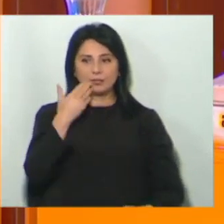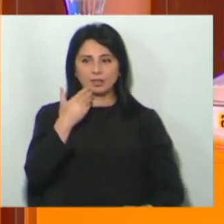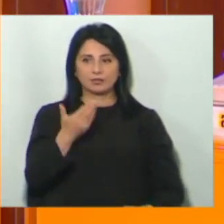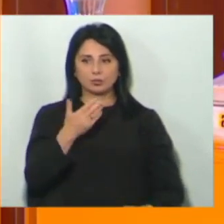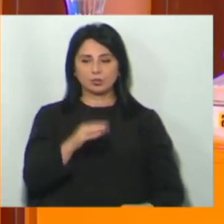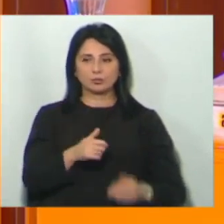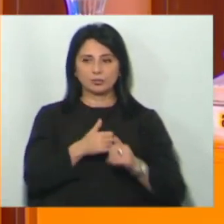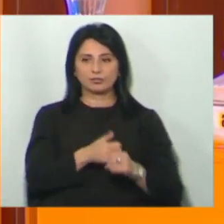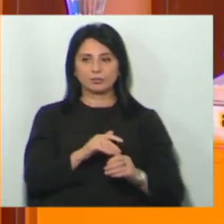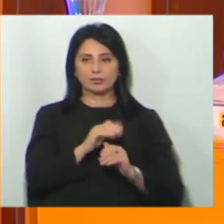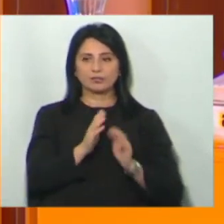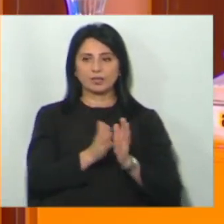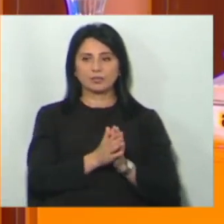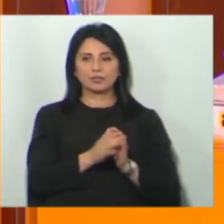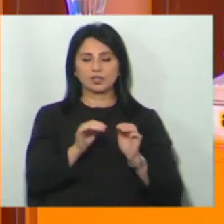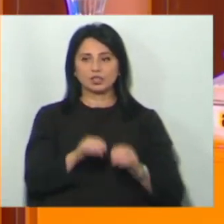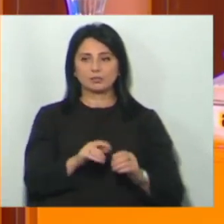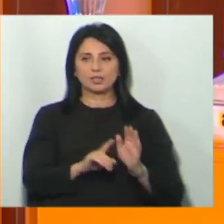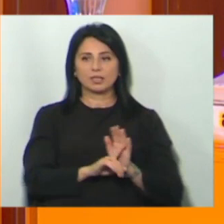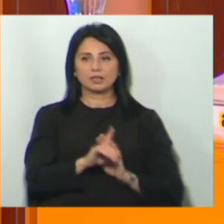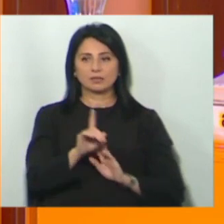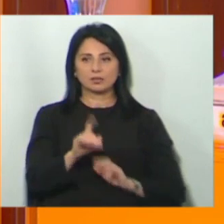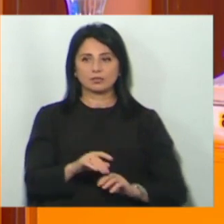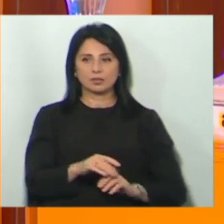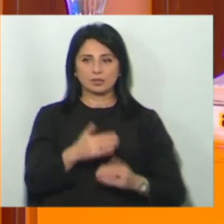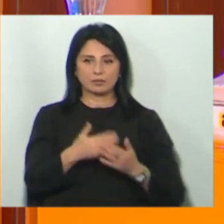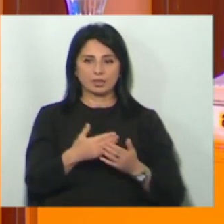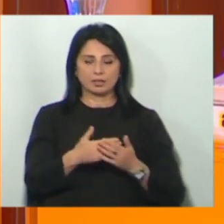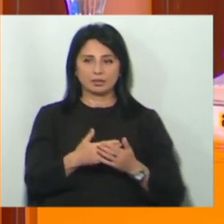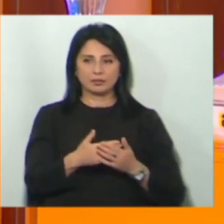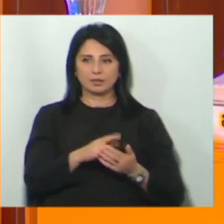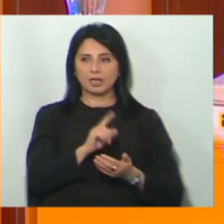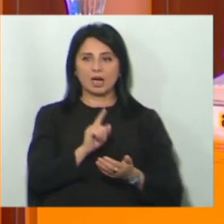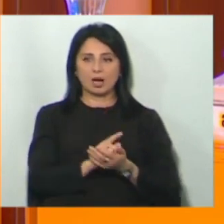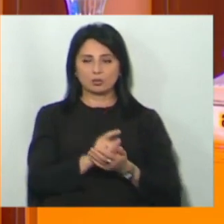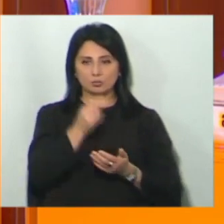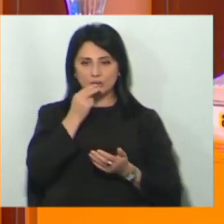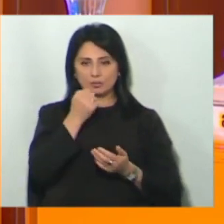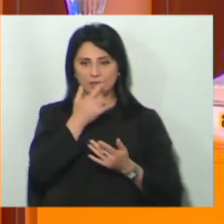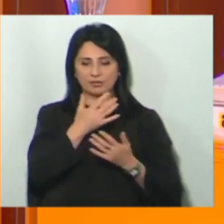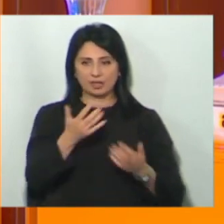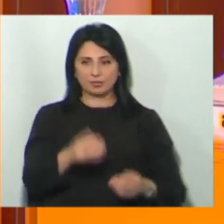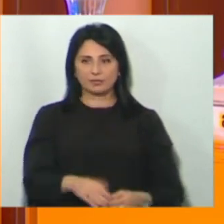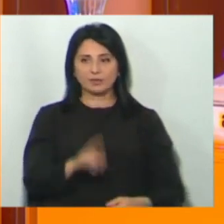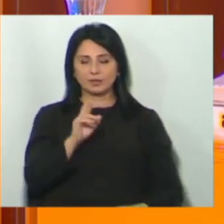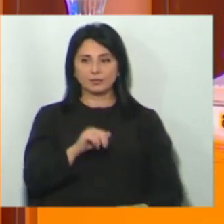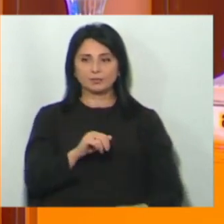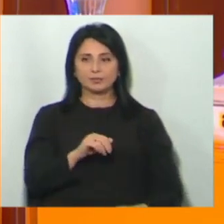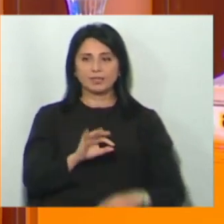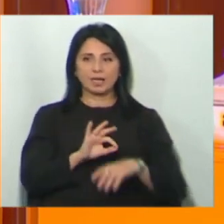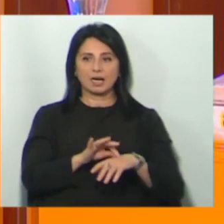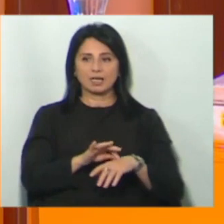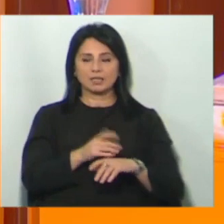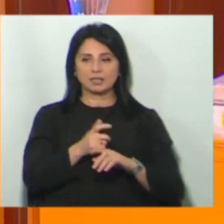tu miu, obit am ola pers, șezile ba David, od მაგალითად აუცილებელი საკვები ნივთიერებებით და